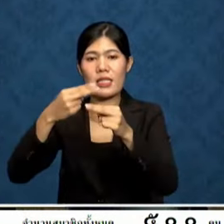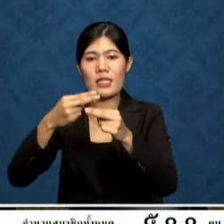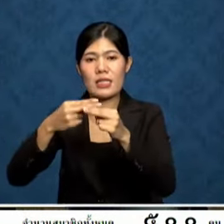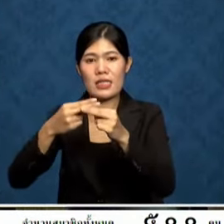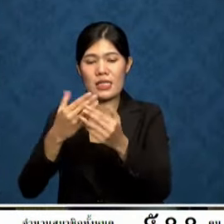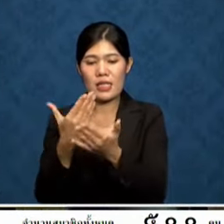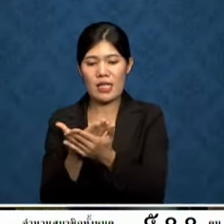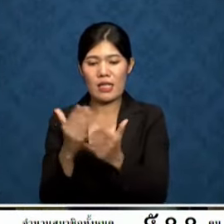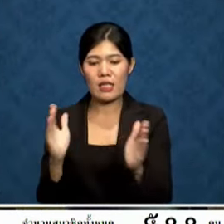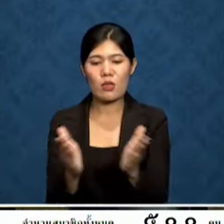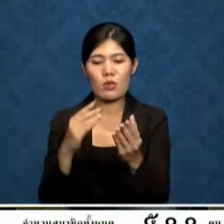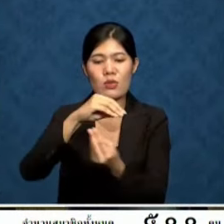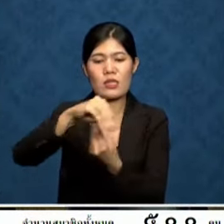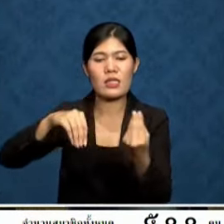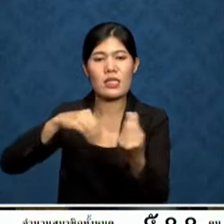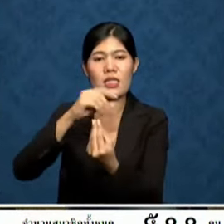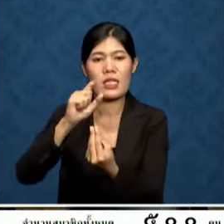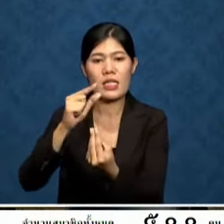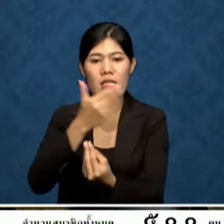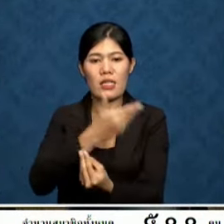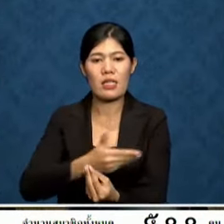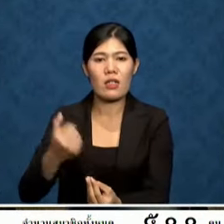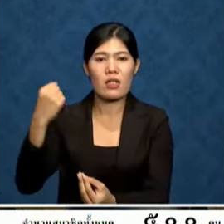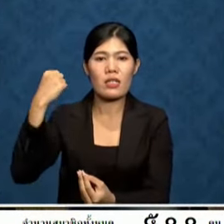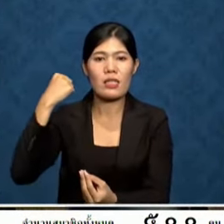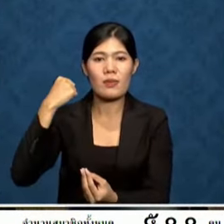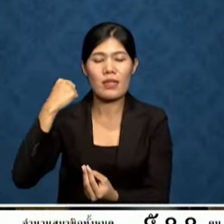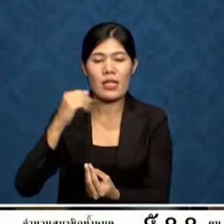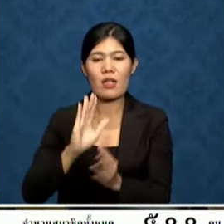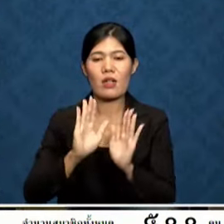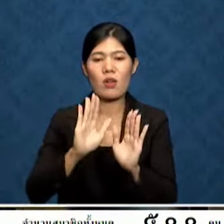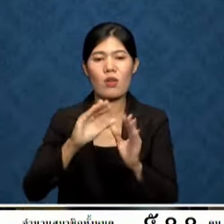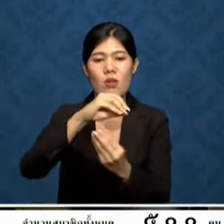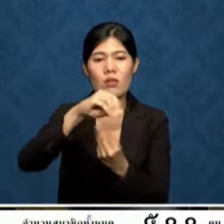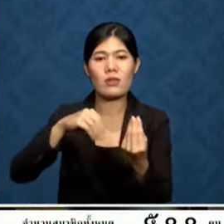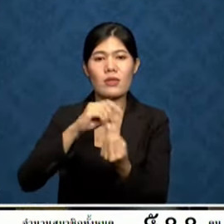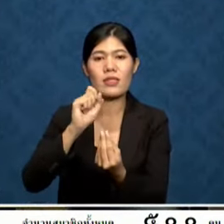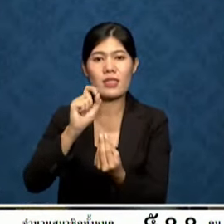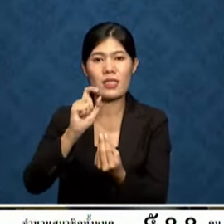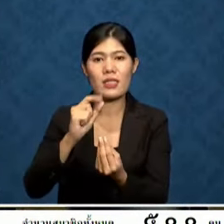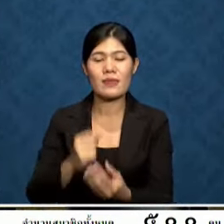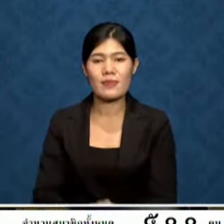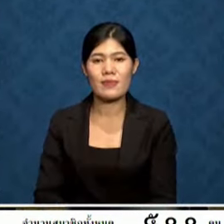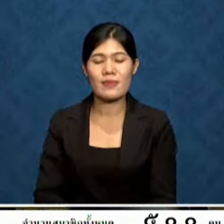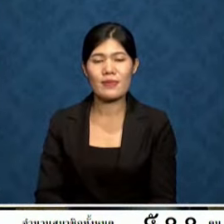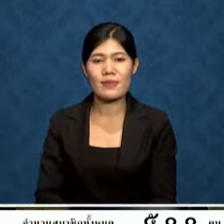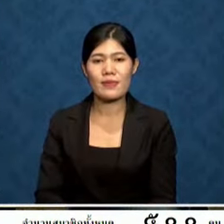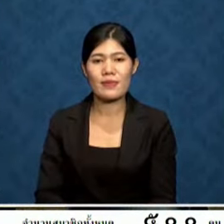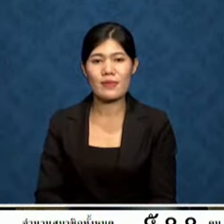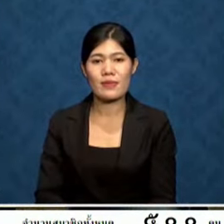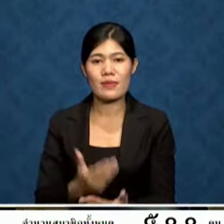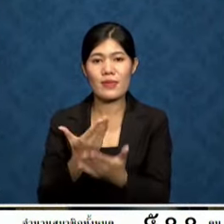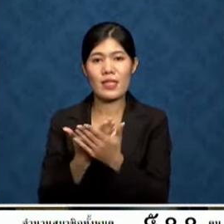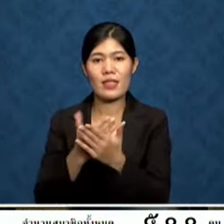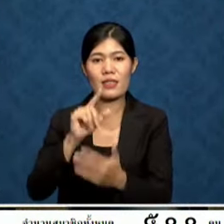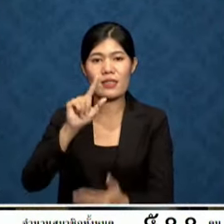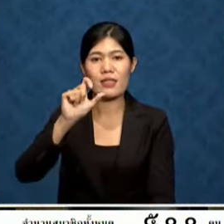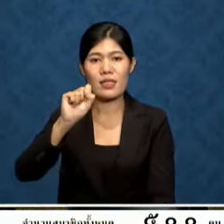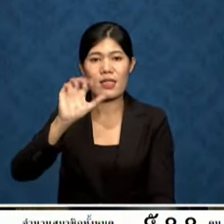และสร้างความเข้มแข็งของระบบเศรษฐกิจจำนวนทั้งสิ้น 1 15